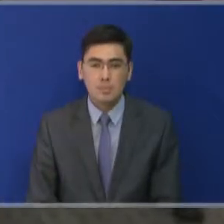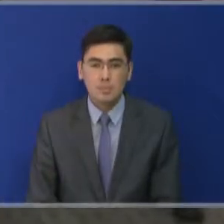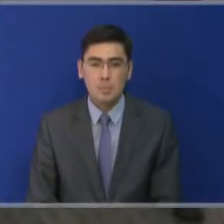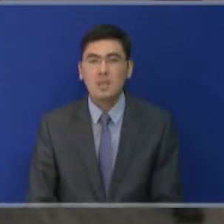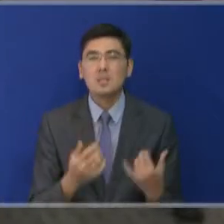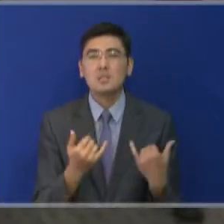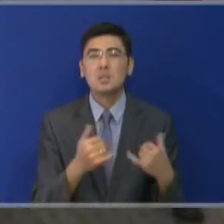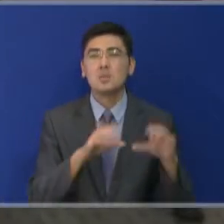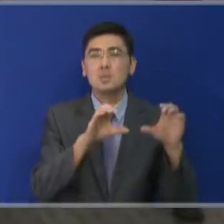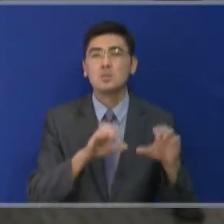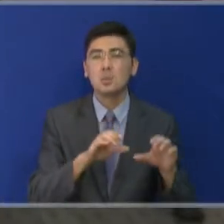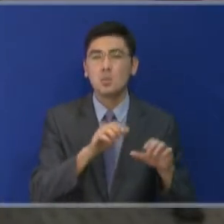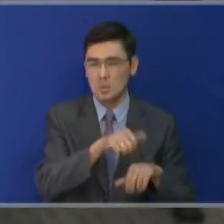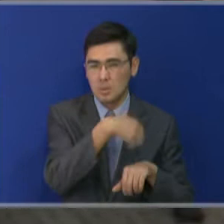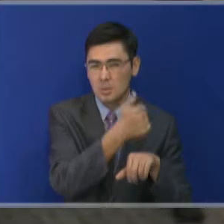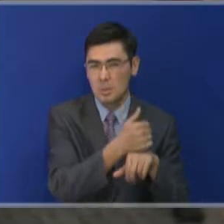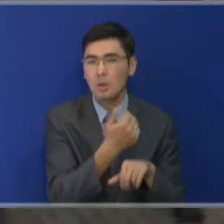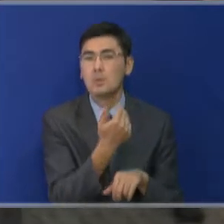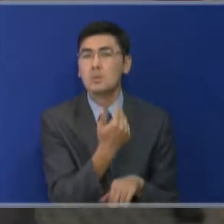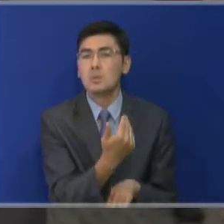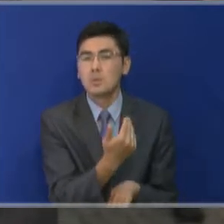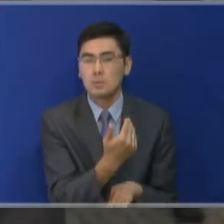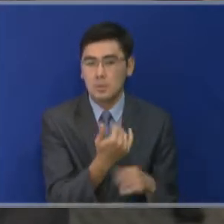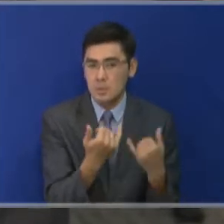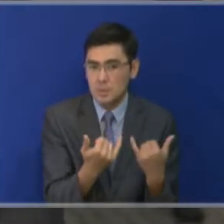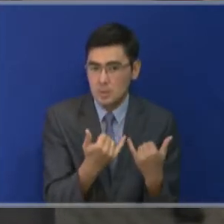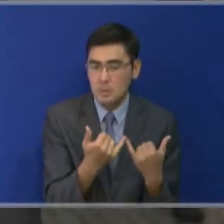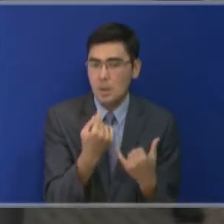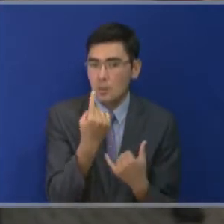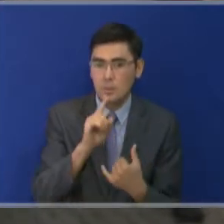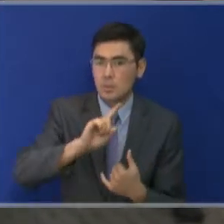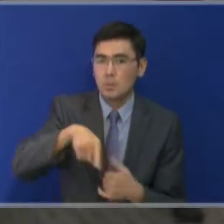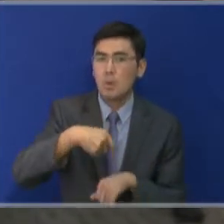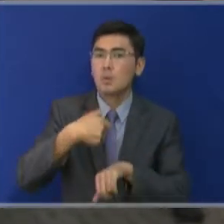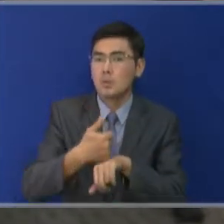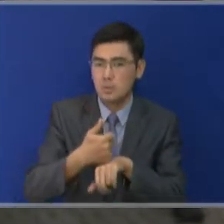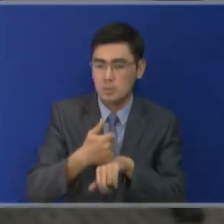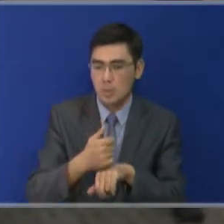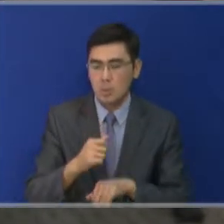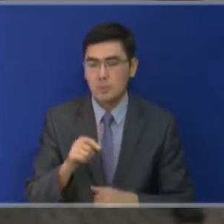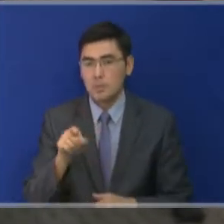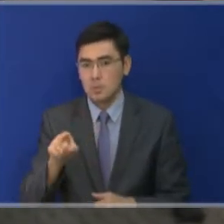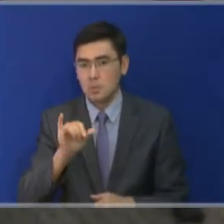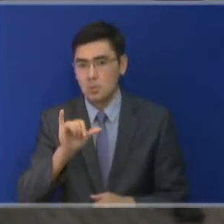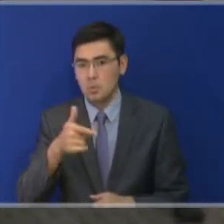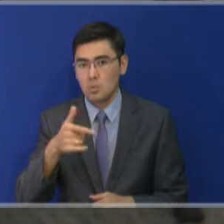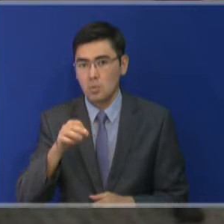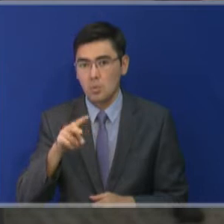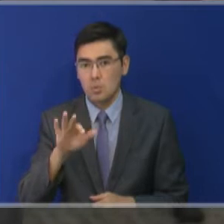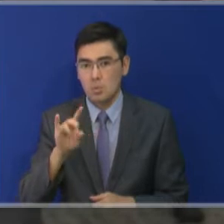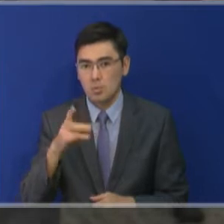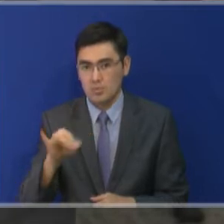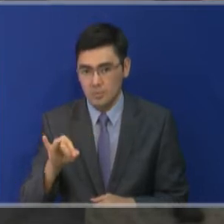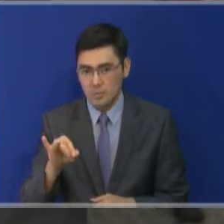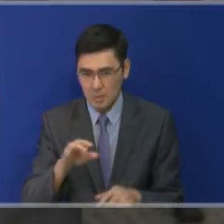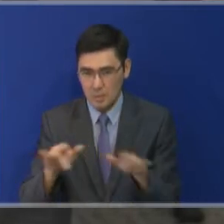действующей конституцией, затрагивающей. Қазір конституция аясында қолданылатын негізгі талаптардың бірі қылмыстық сот құзыреті. Семей қаласының нөмір 2-ші